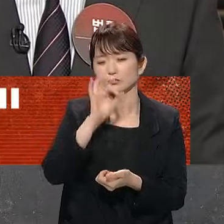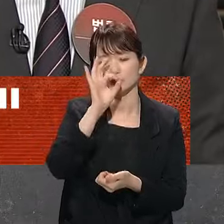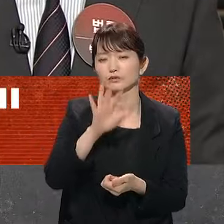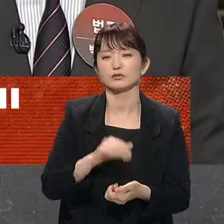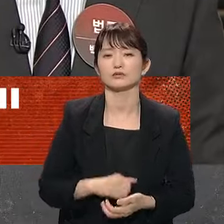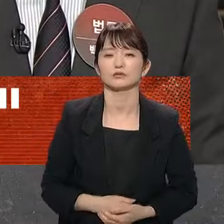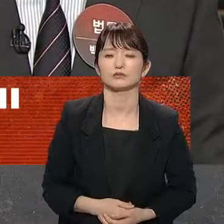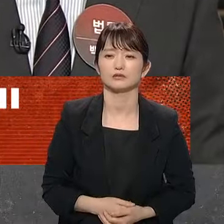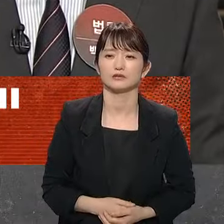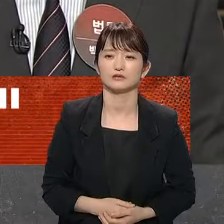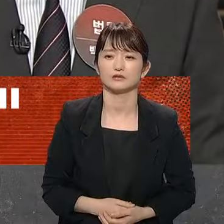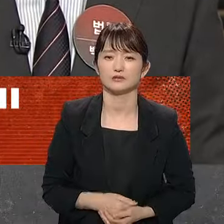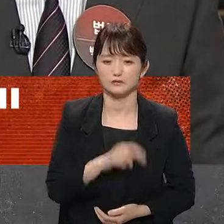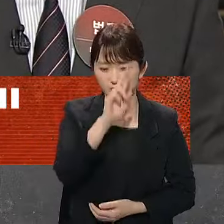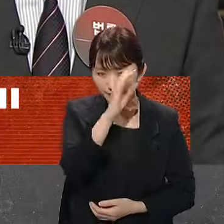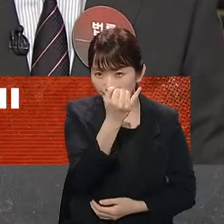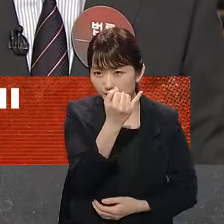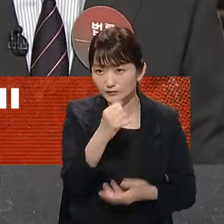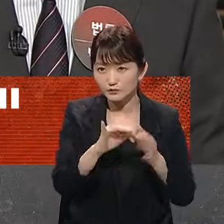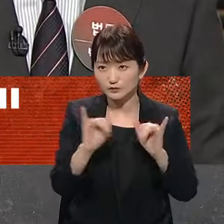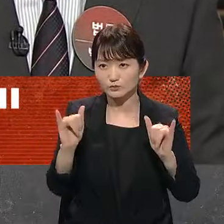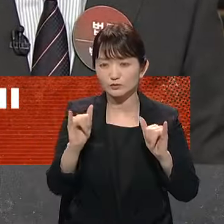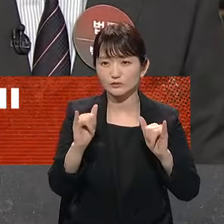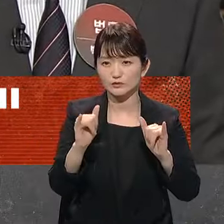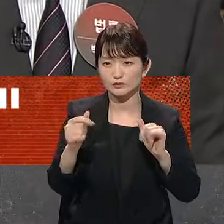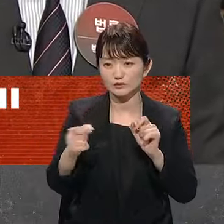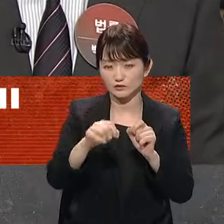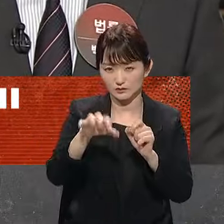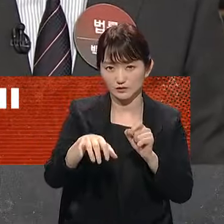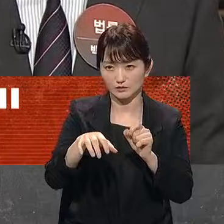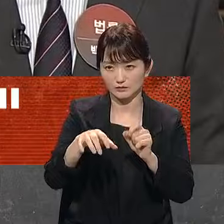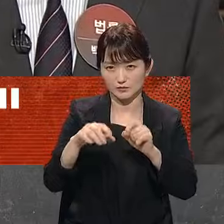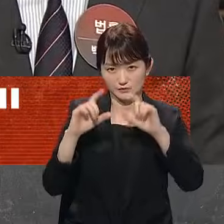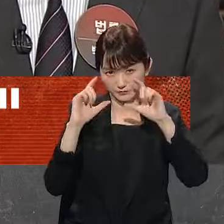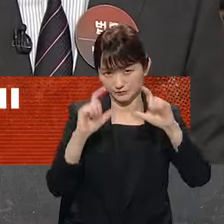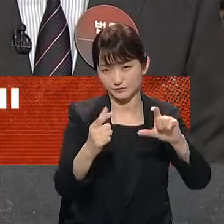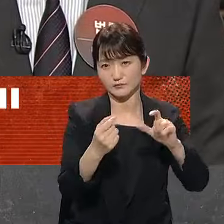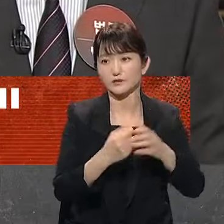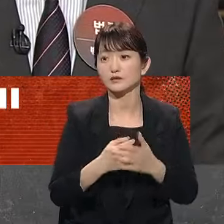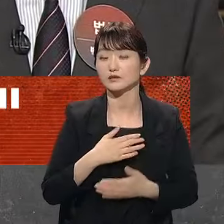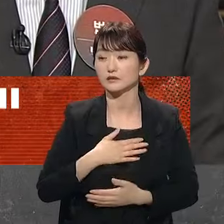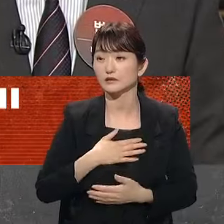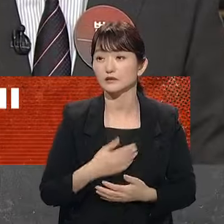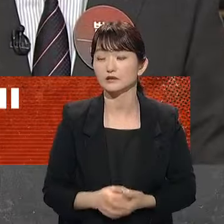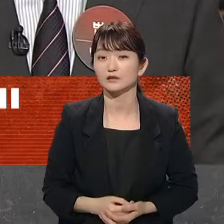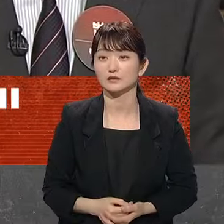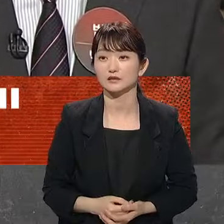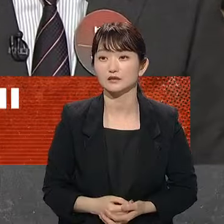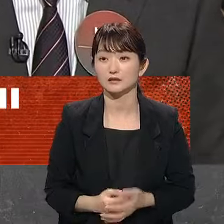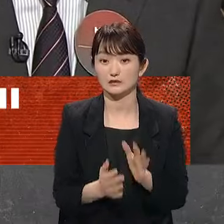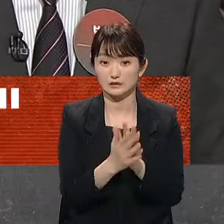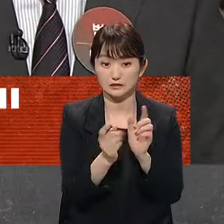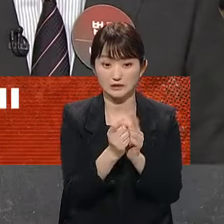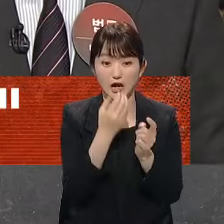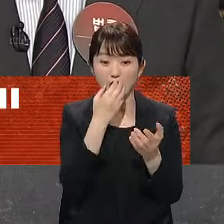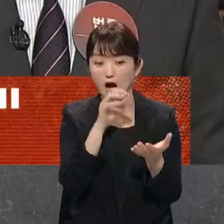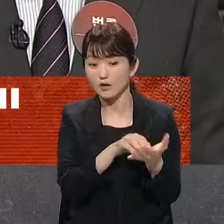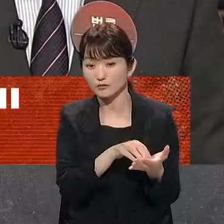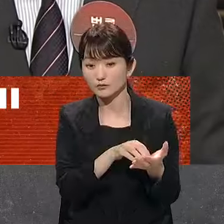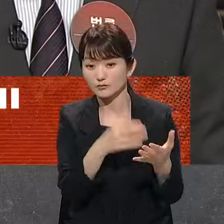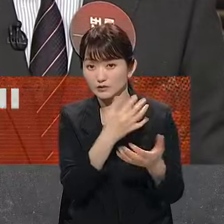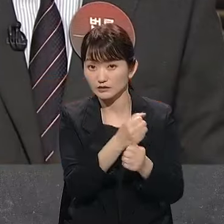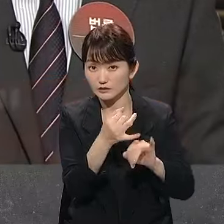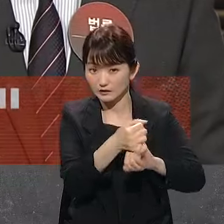박세리 씨가 오늘 대국민 선언을 한 거 같아요 본인이 직접 도장을 찍거나 본인과 계약한게 아니면